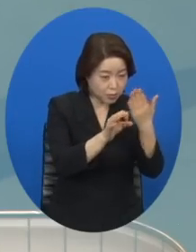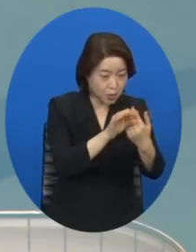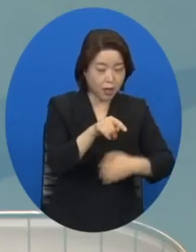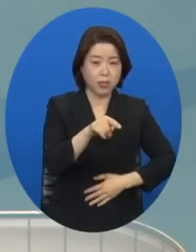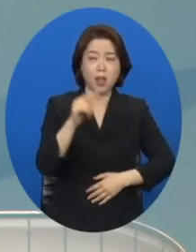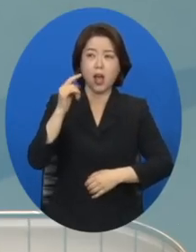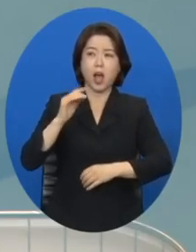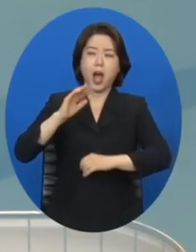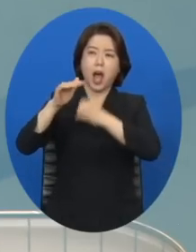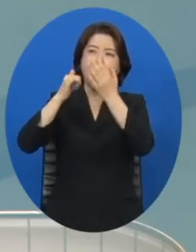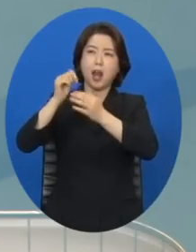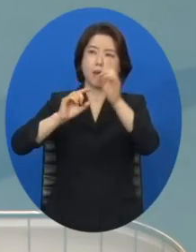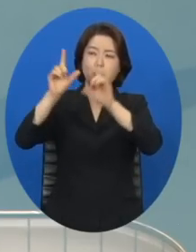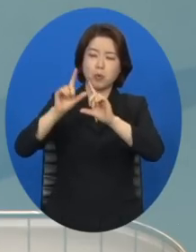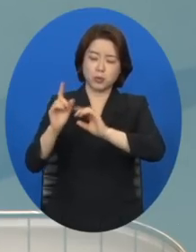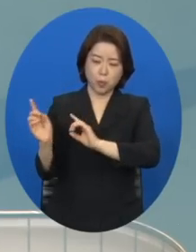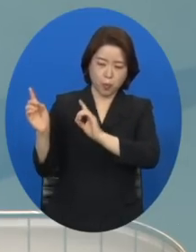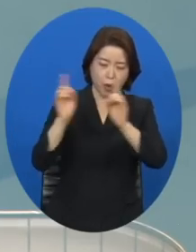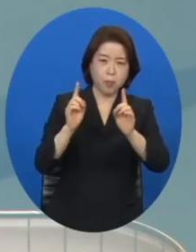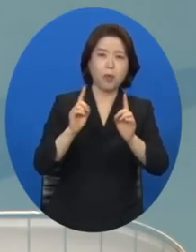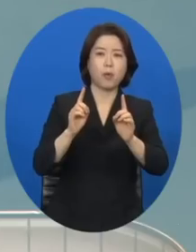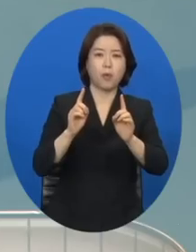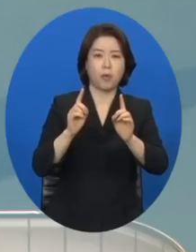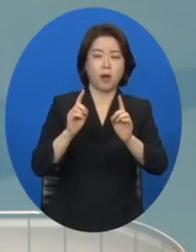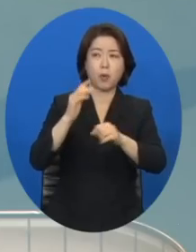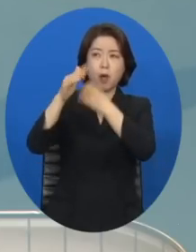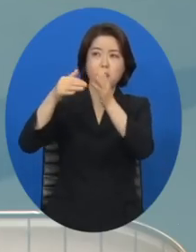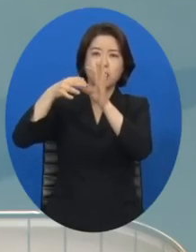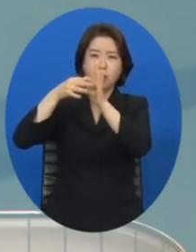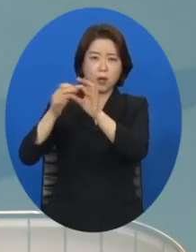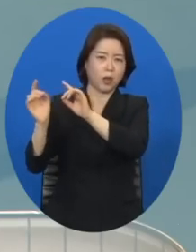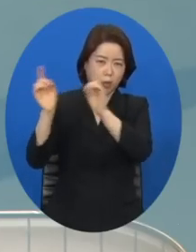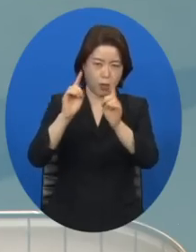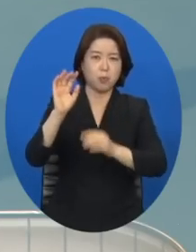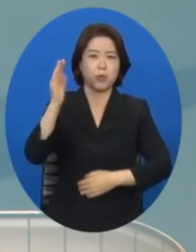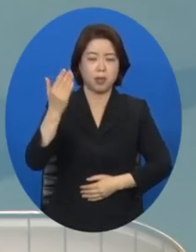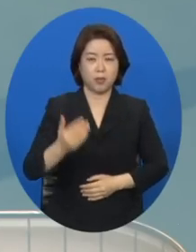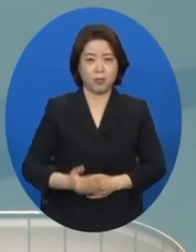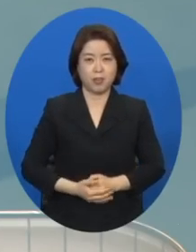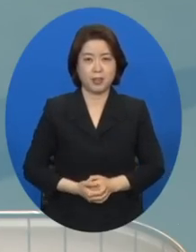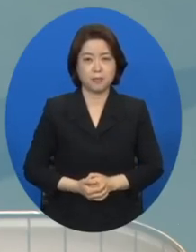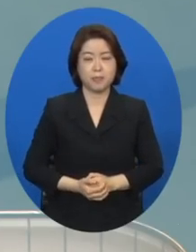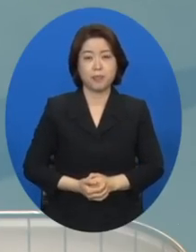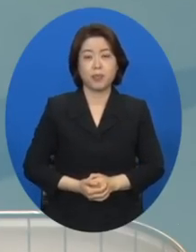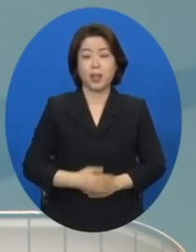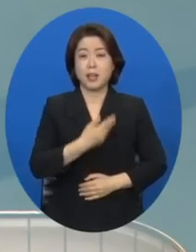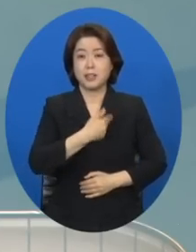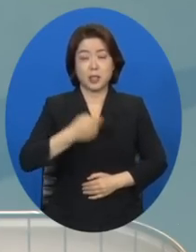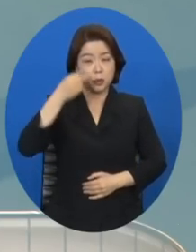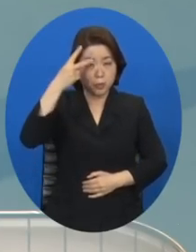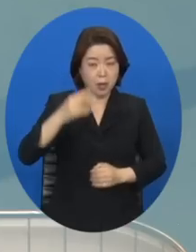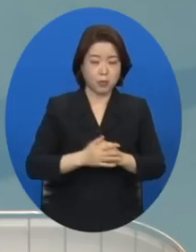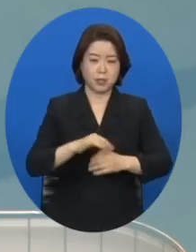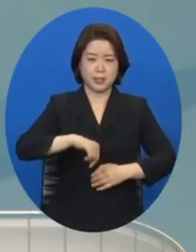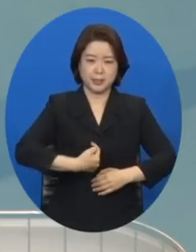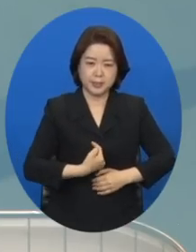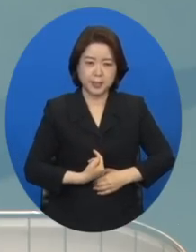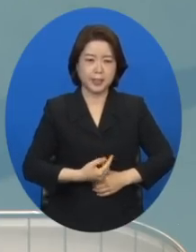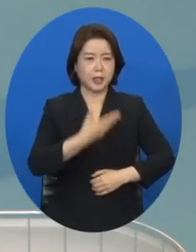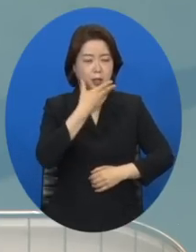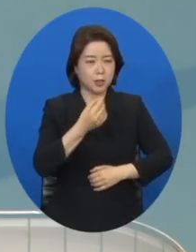하나님의 모습이 회복이 된다는 것 바로 그거를 말씀합니다 그래서 사도 바울이 자신이 선교를 하고 복음을 전하고